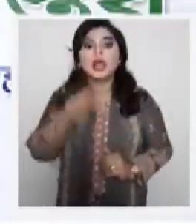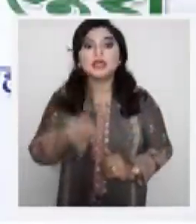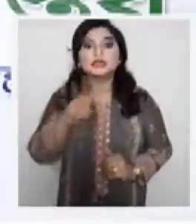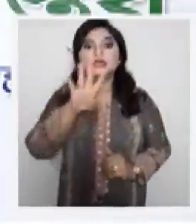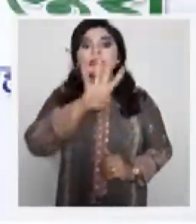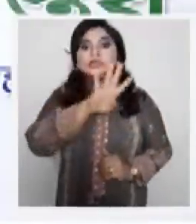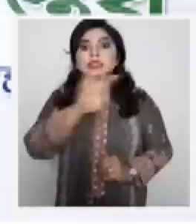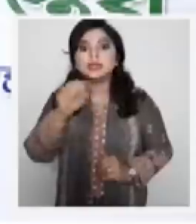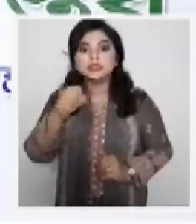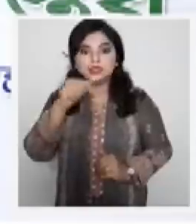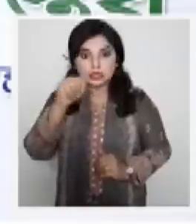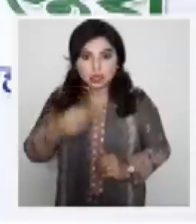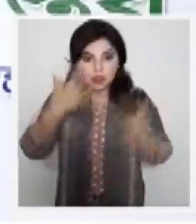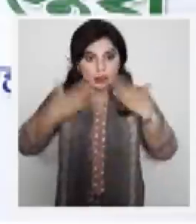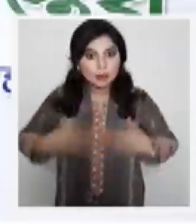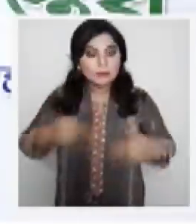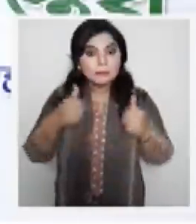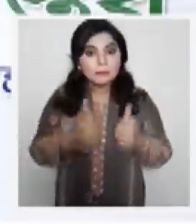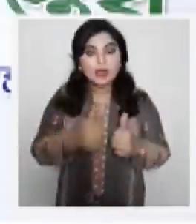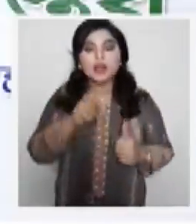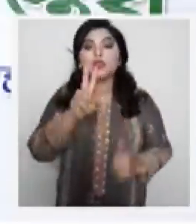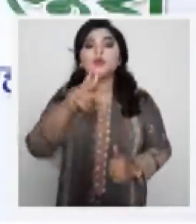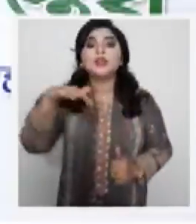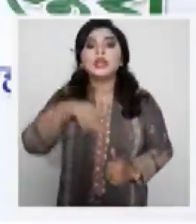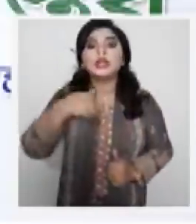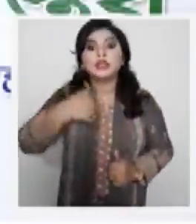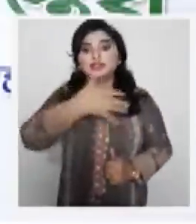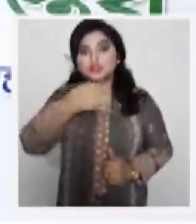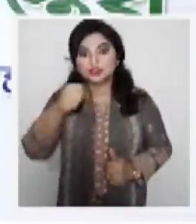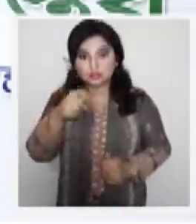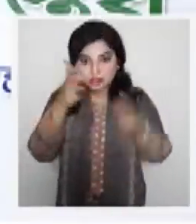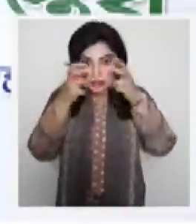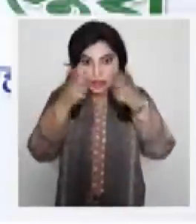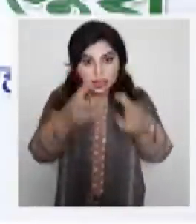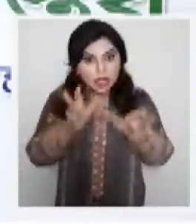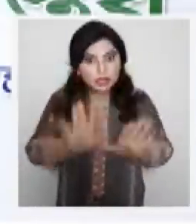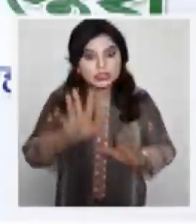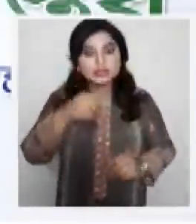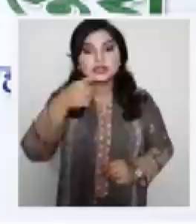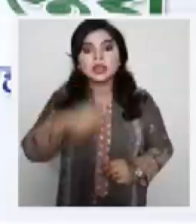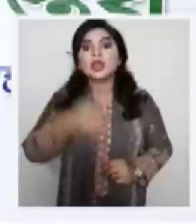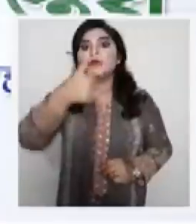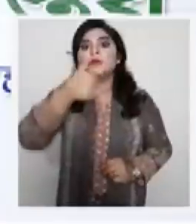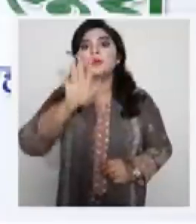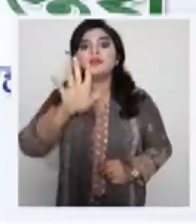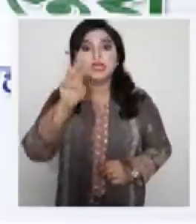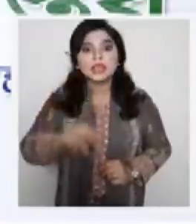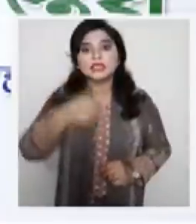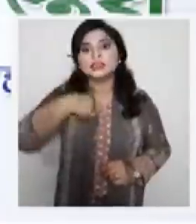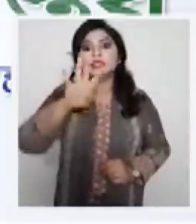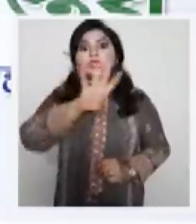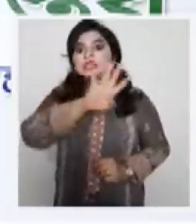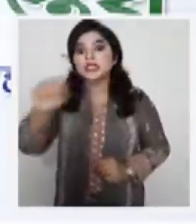3,26,779 জন। 24 ঘন্টায় কোয়ারেন্টাইন থেকে মুক্ত হয়েছেন 2,544 জন, এ পর্যন্ত ছাড় পেয়েছেন 2,64,233